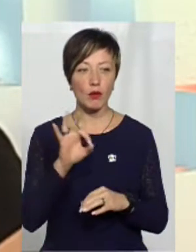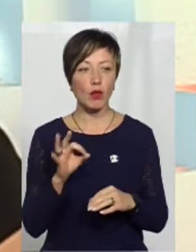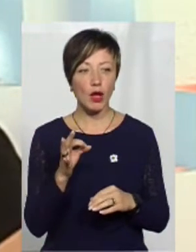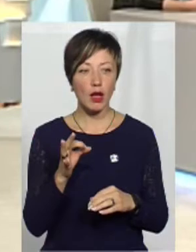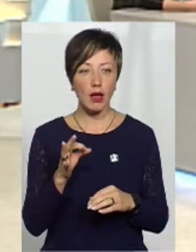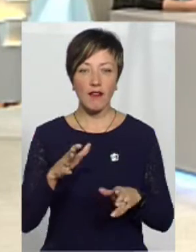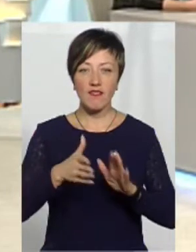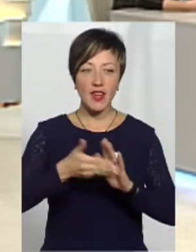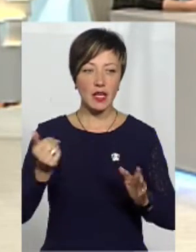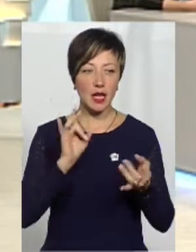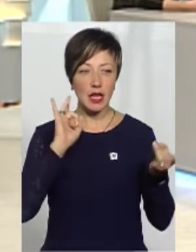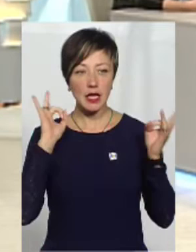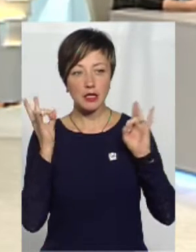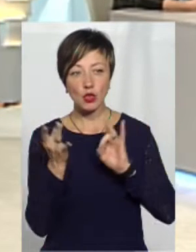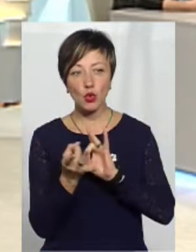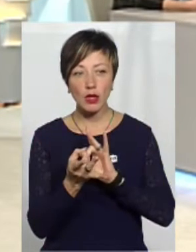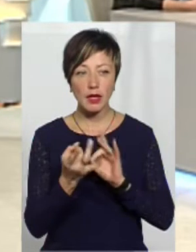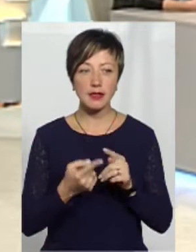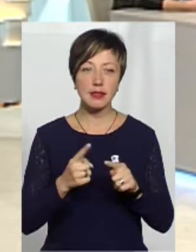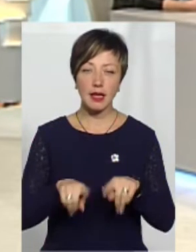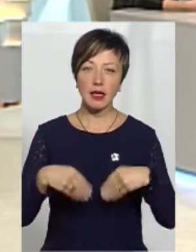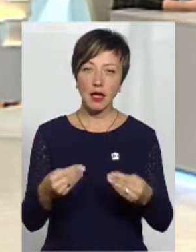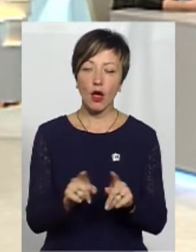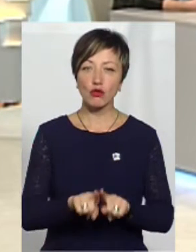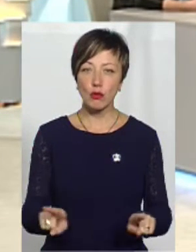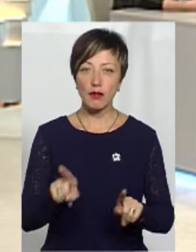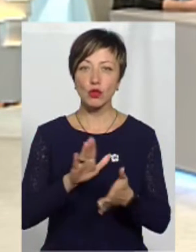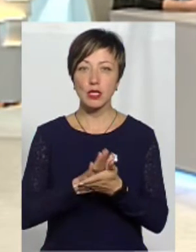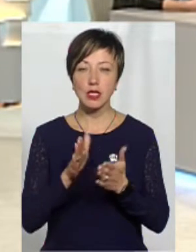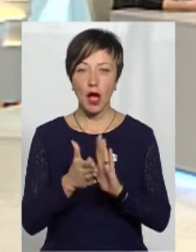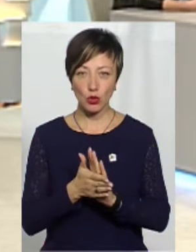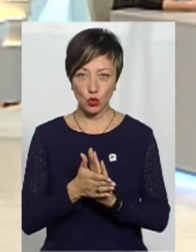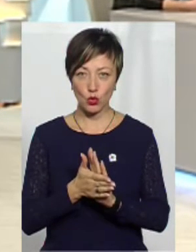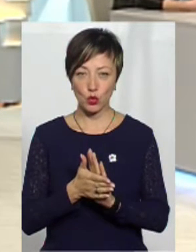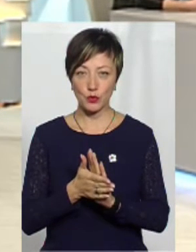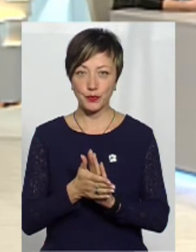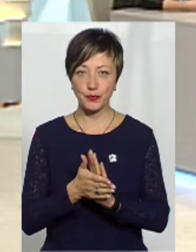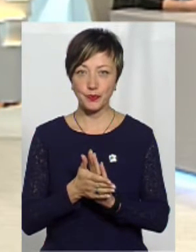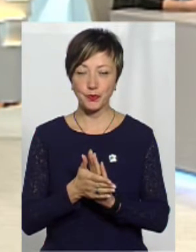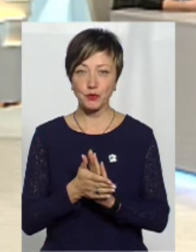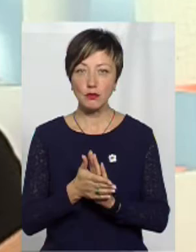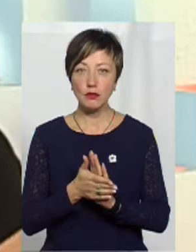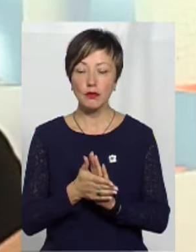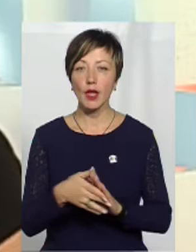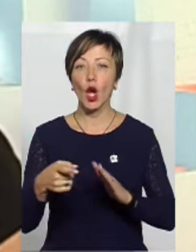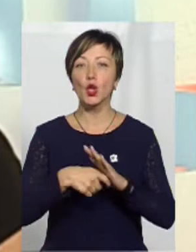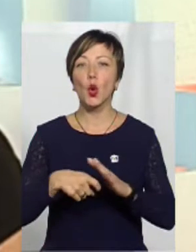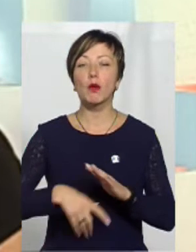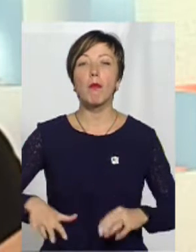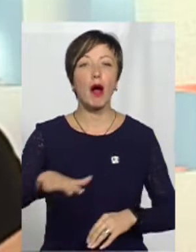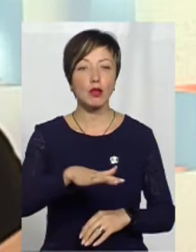яка викликала такий величезний резонанс, це надання особливого статусу, скажімо так,